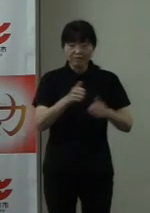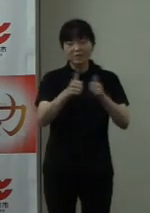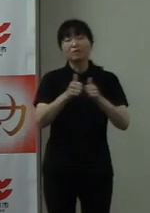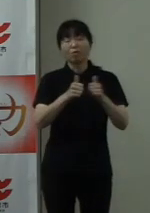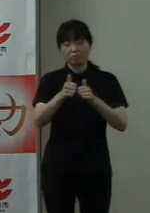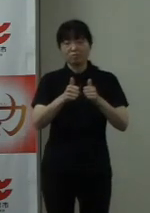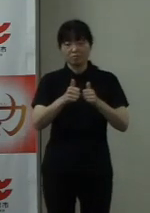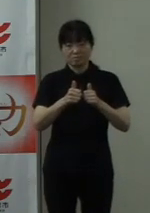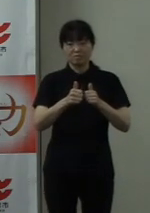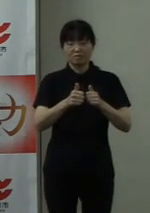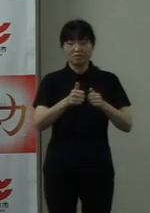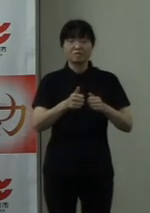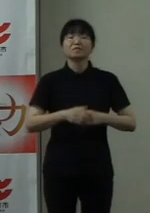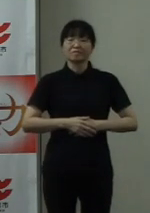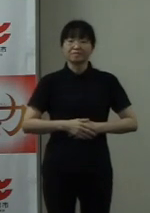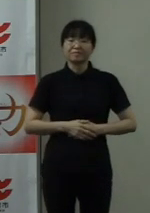決定されるということで、